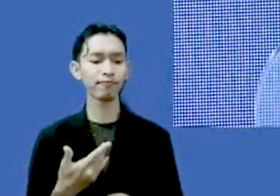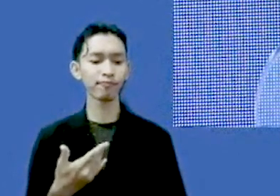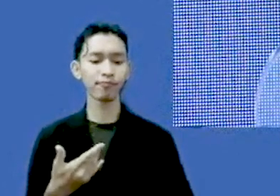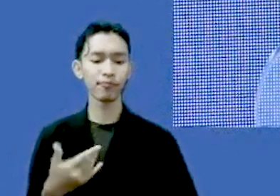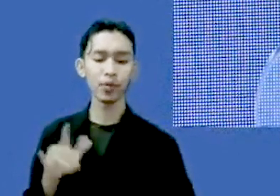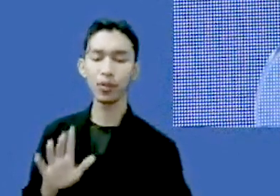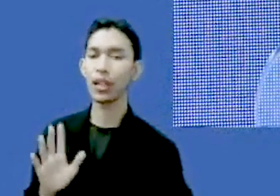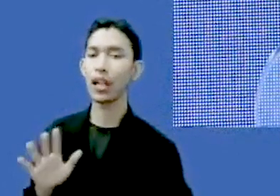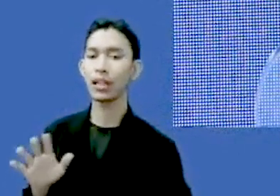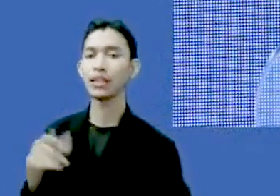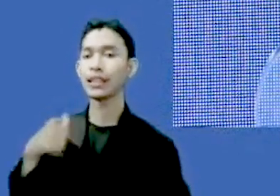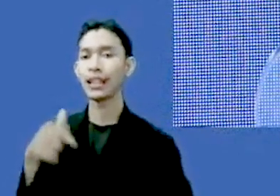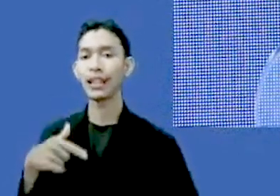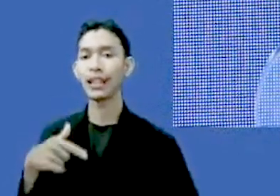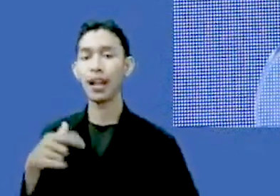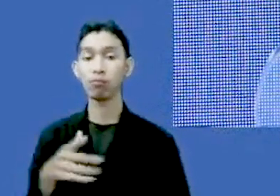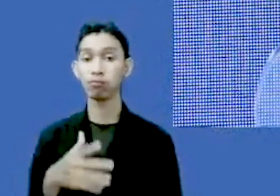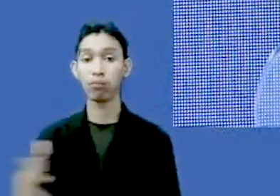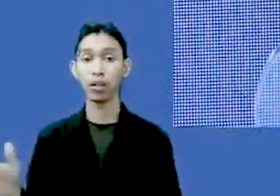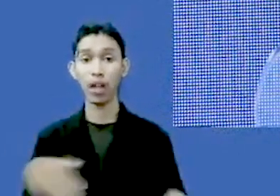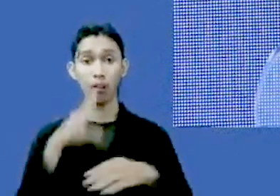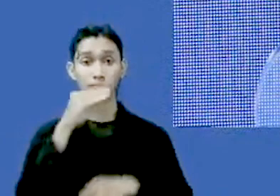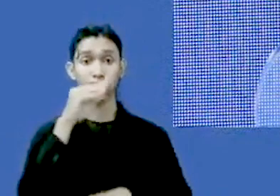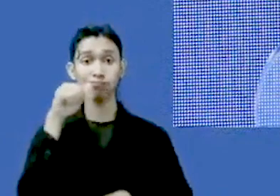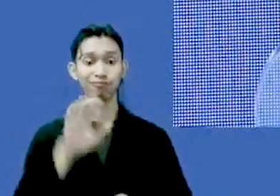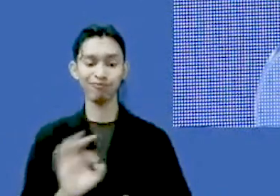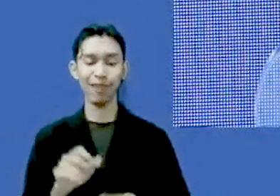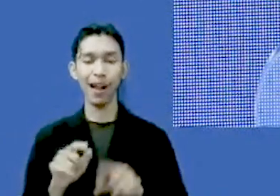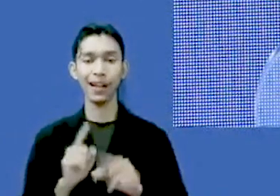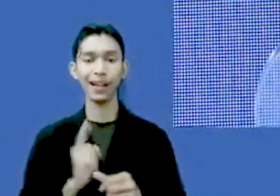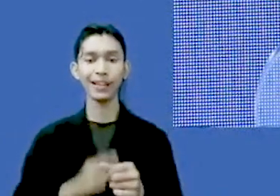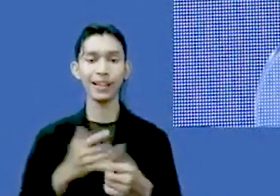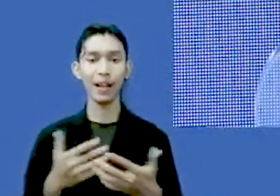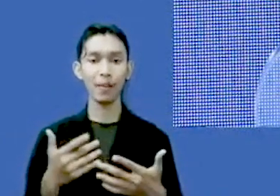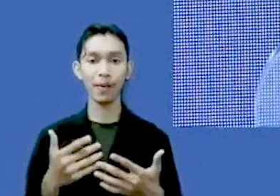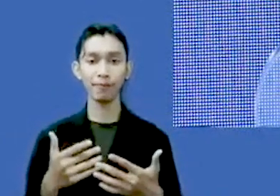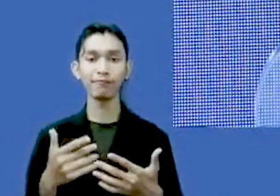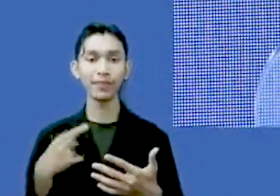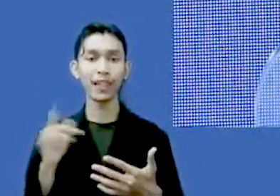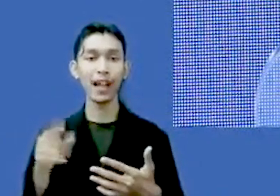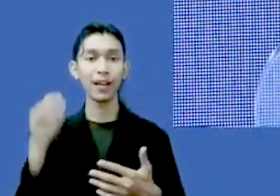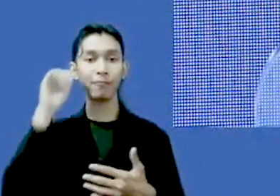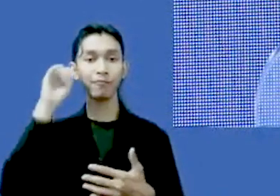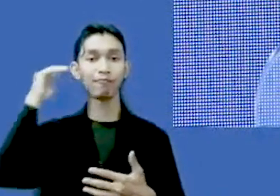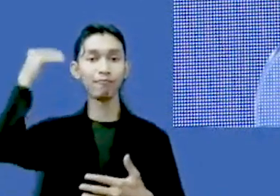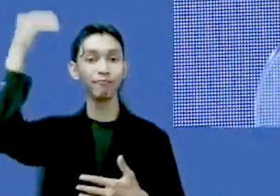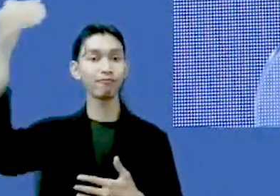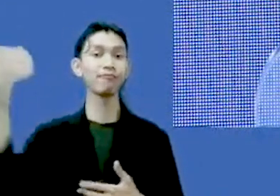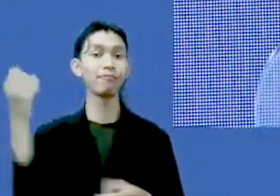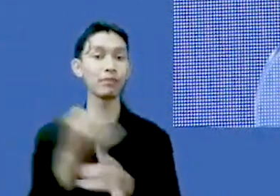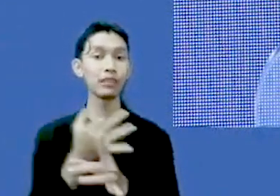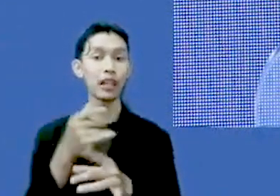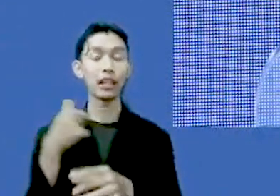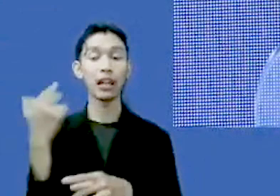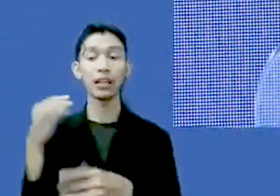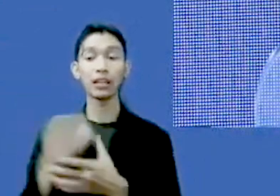nanti ceritanya lebih panjang lagi tidak perlu saya sampaikan Disini yang jelas kita punya fitur job salah satunya diperkenalkan oleh double